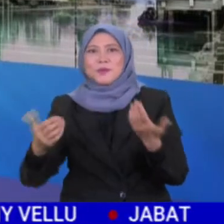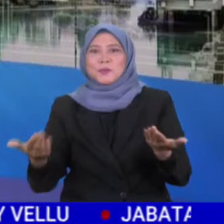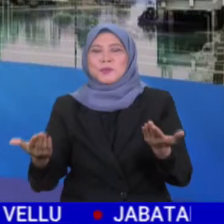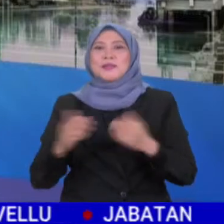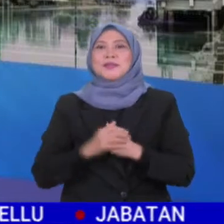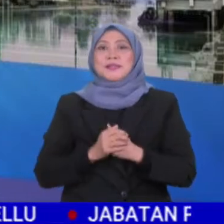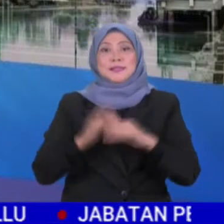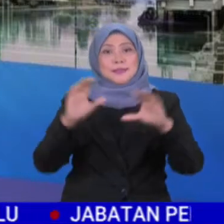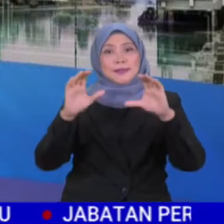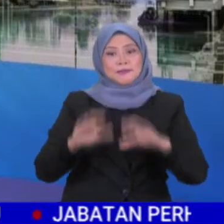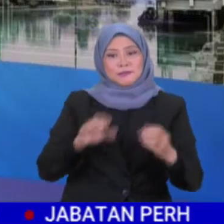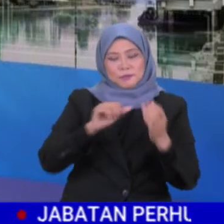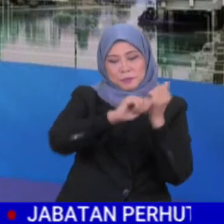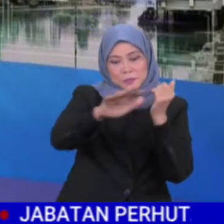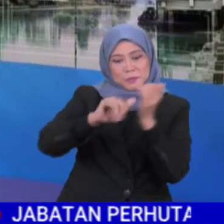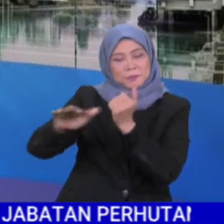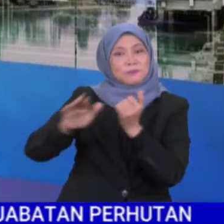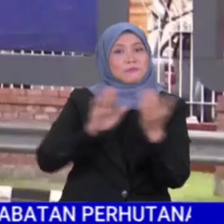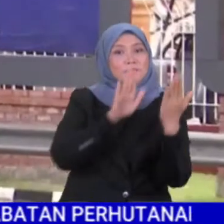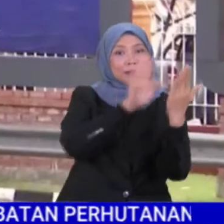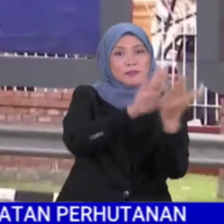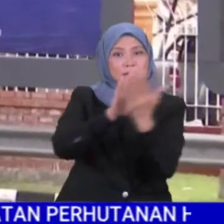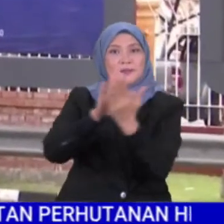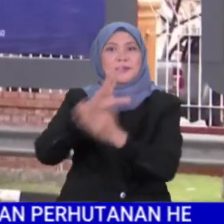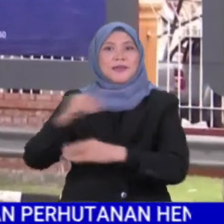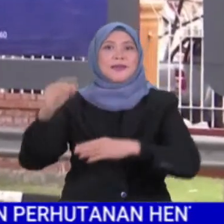hebahan secara fizikal dan dalam talian.